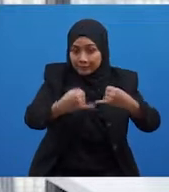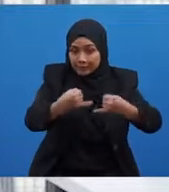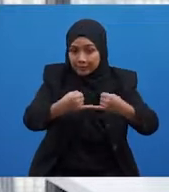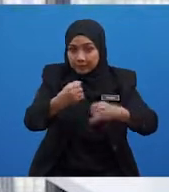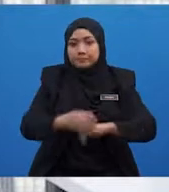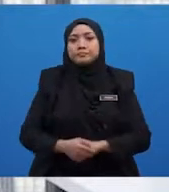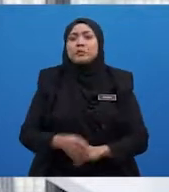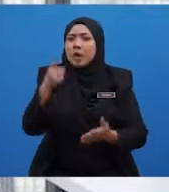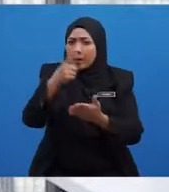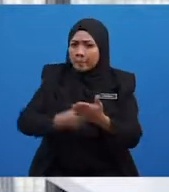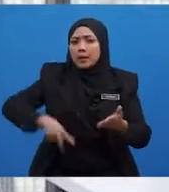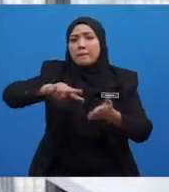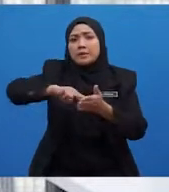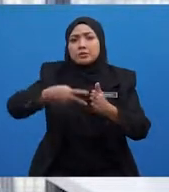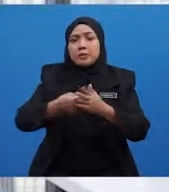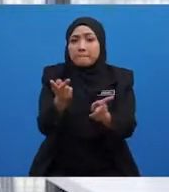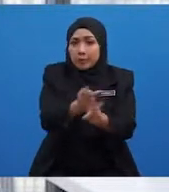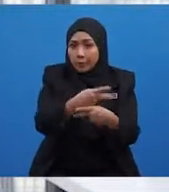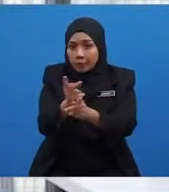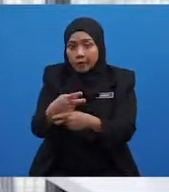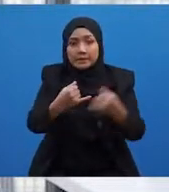Apakah yang dimaksudkan dengan produk industri?